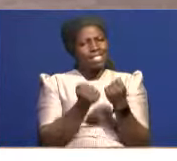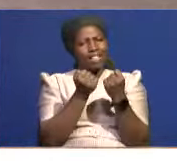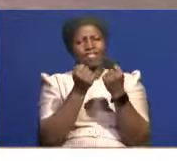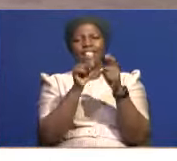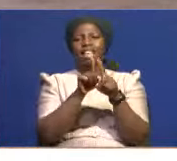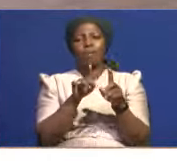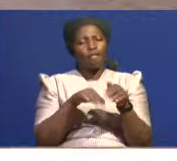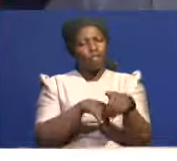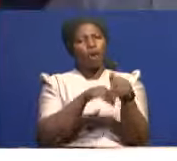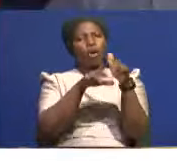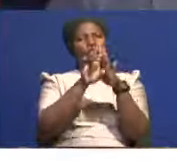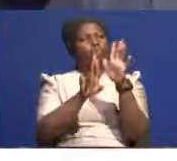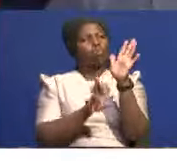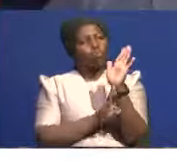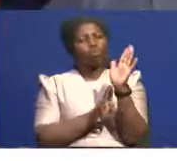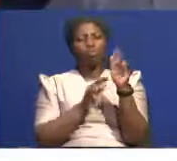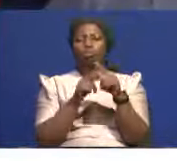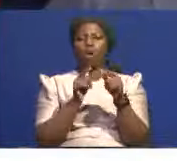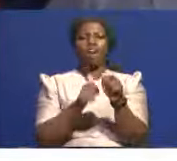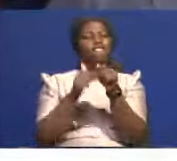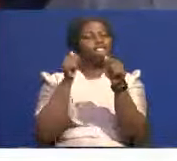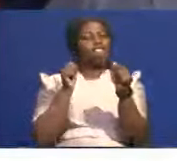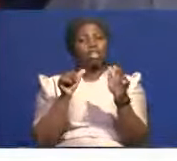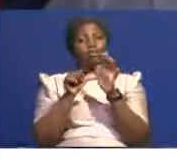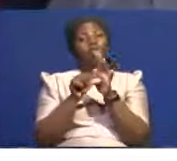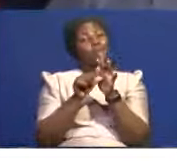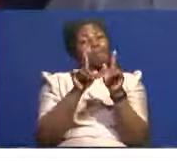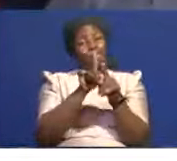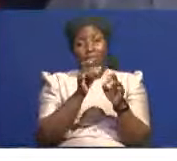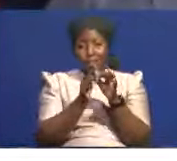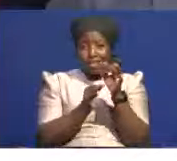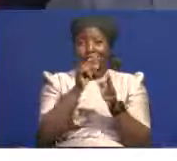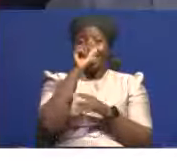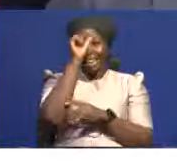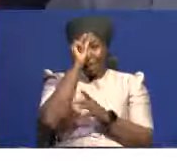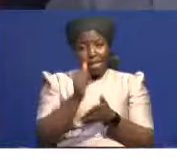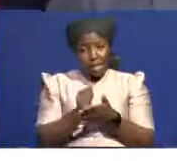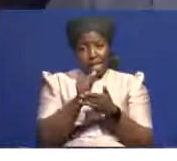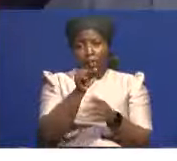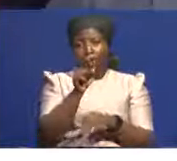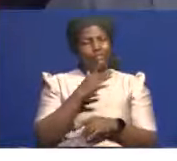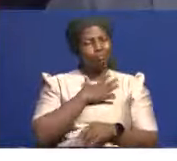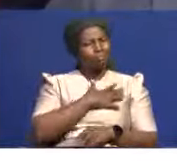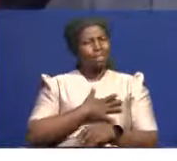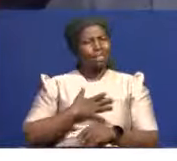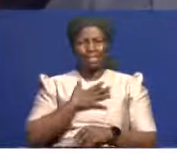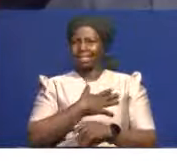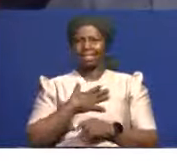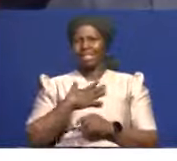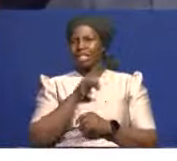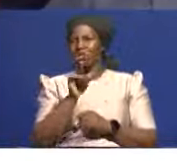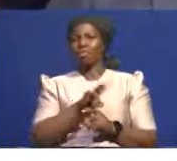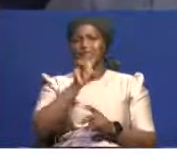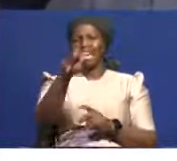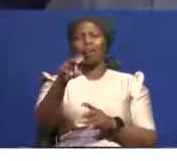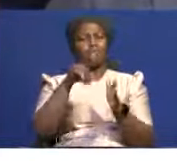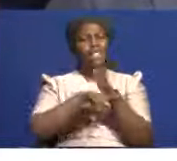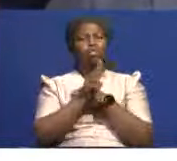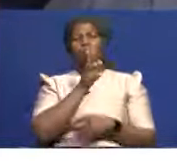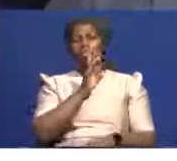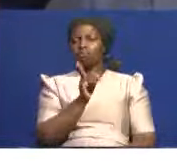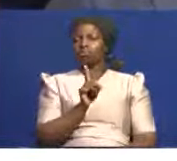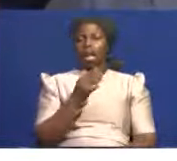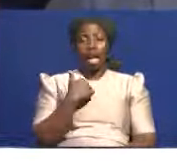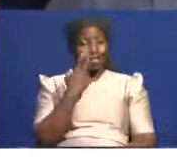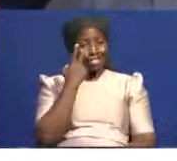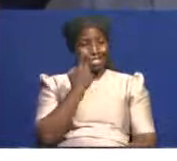kuepuka majanga. Hata kama serikali inawasaidia, usiende kujitupa ndani ya maji. Nimeona